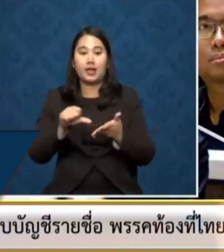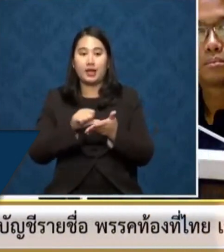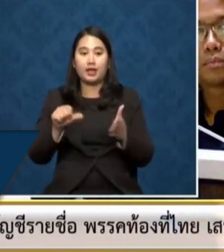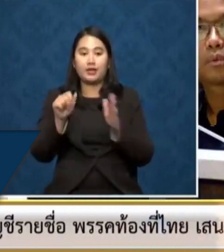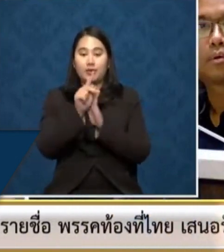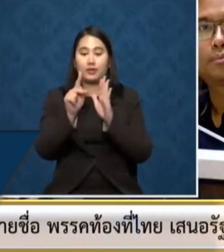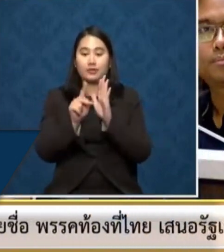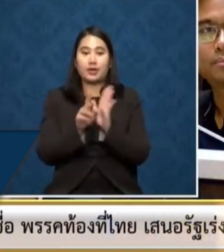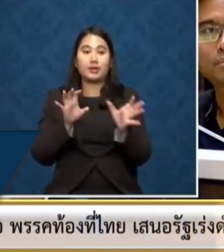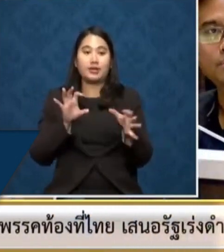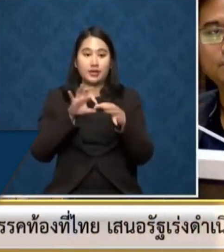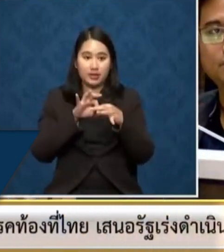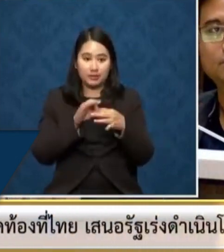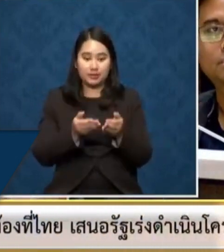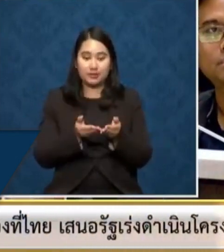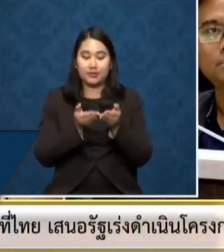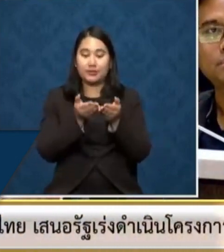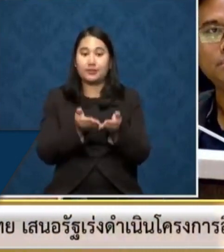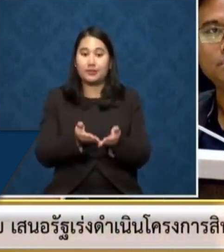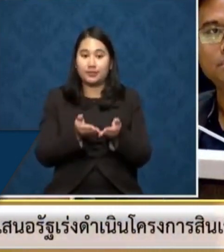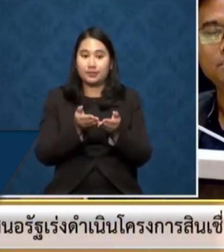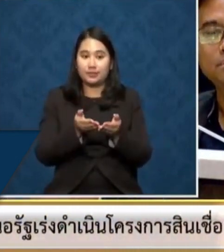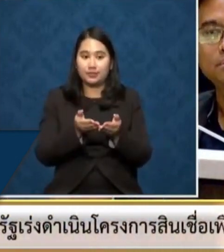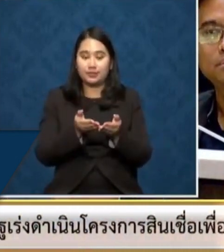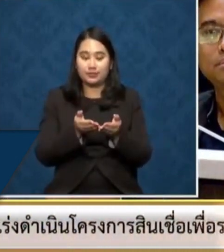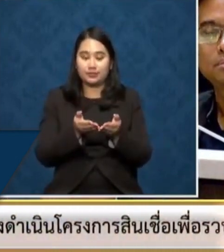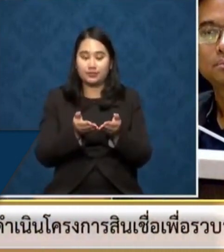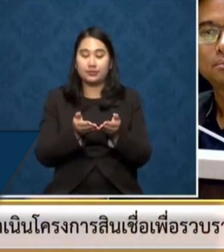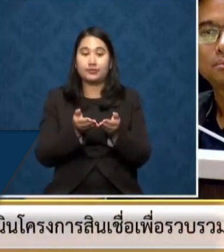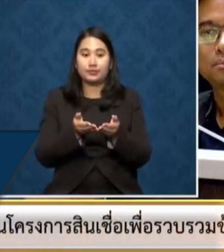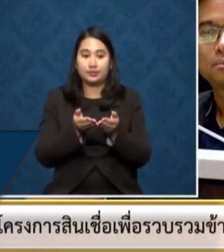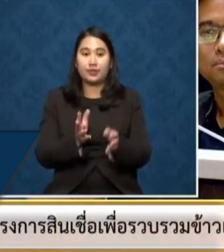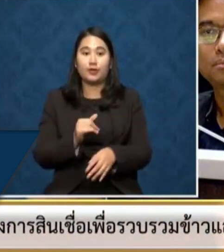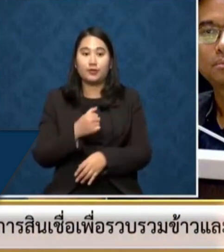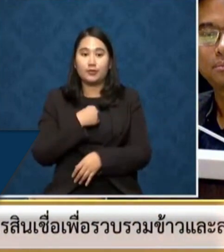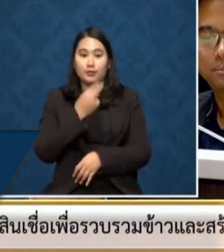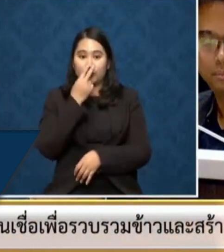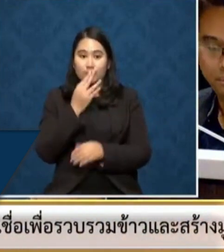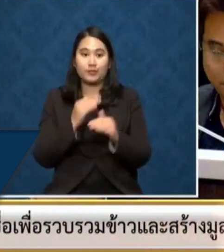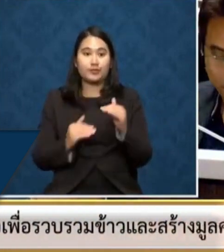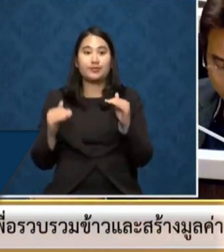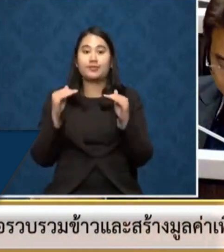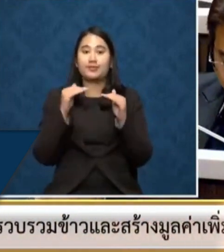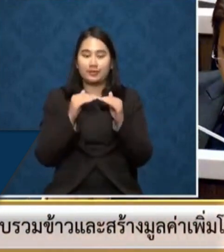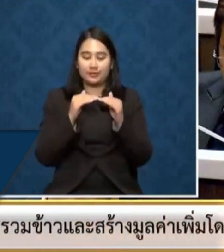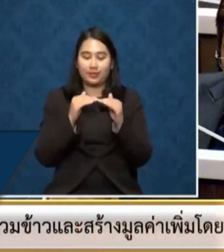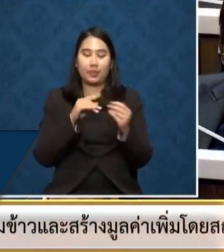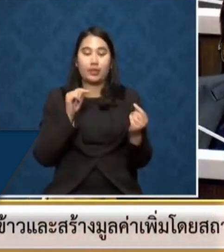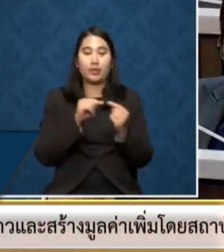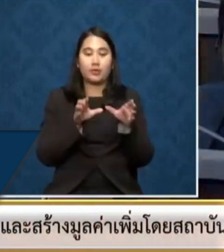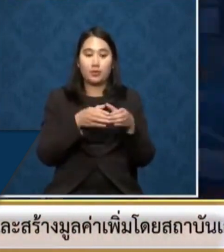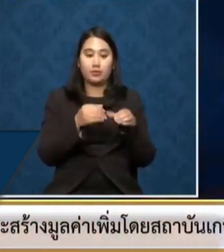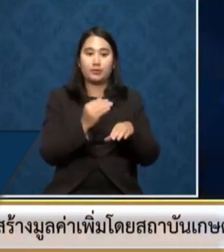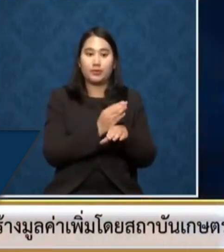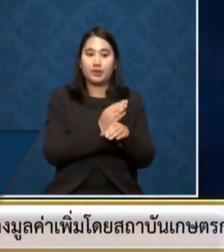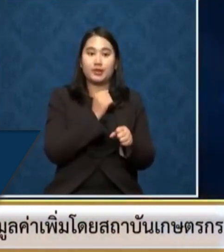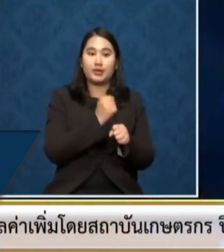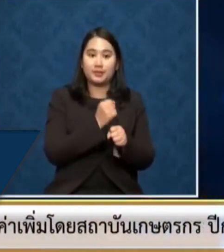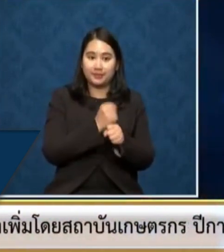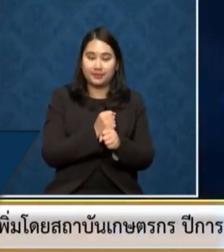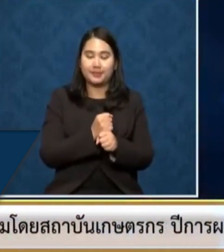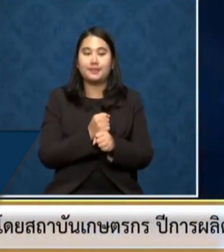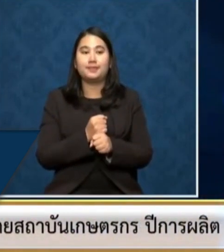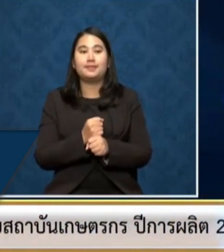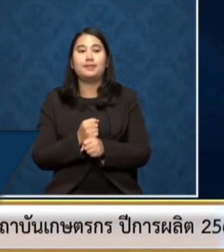เกี่ยวข้องกับกิจการประมงทั้งระบบให้เกิดความเหมาะสมและเป็นธรรมกับผู้ประกอบการประมงและกิจการต่อ